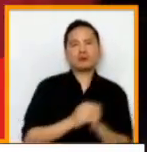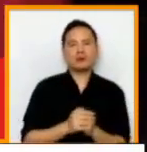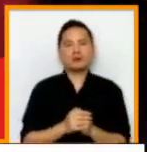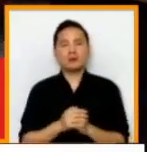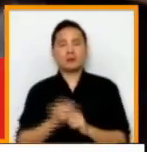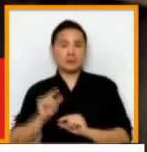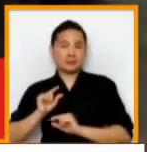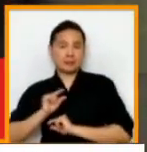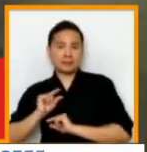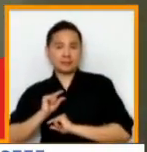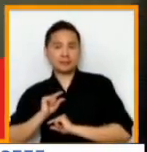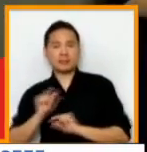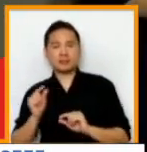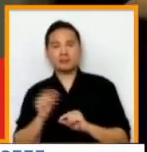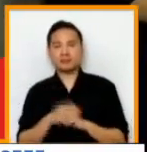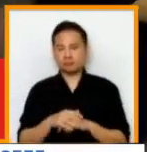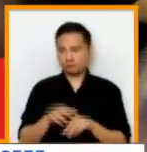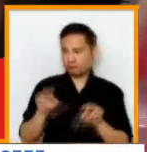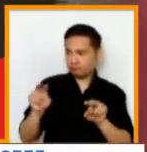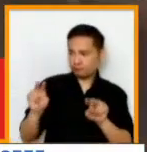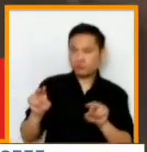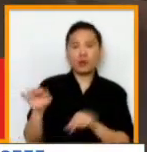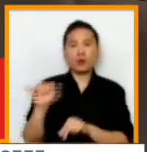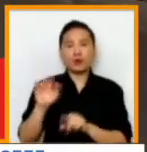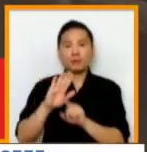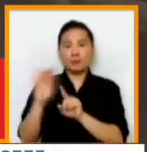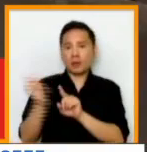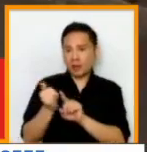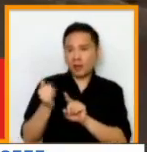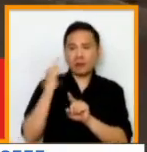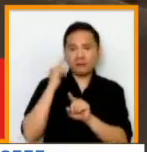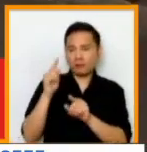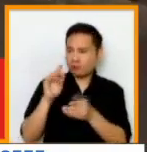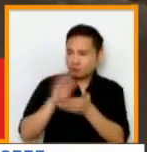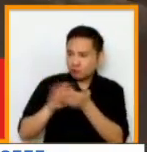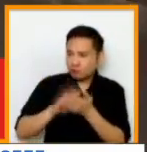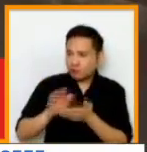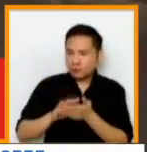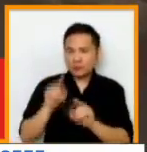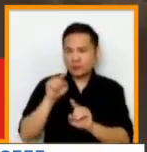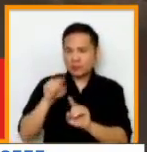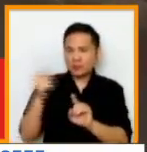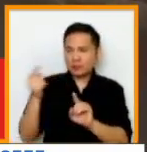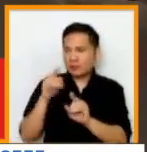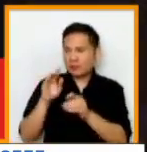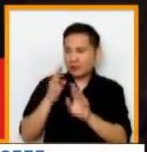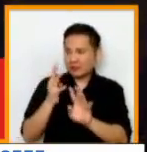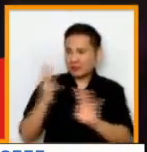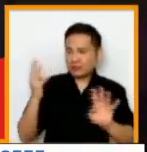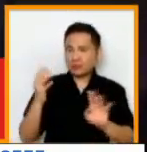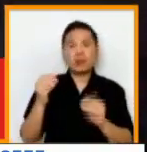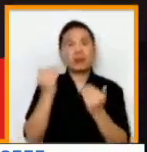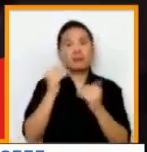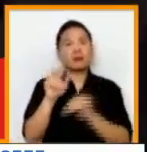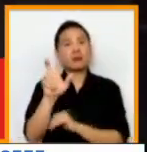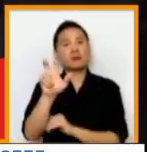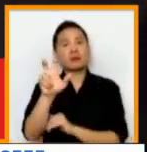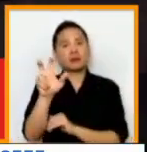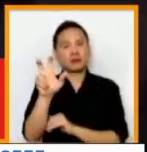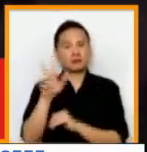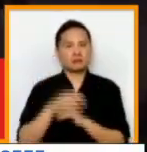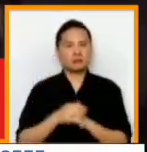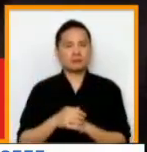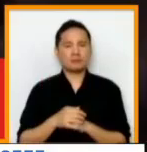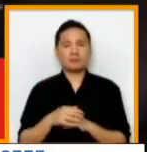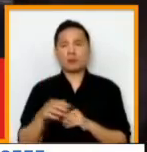tumulong din ang mga taga-barangay sa pagpapaayos ng pila. 300 lang po ang pinapasok. Ang ilang hindi nakapasok,